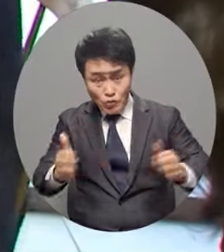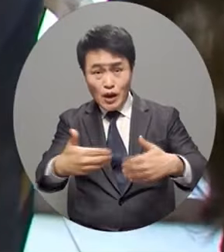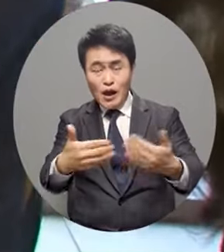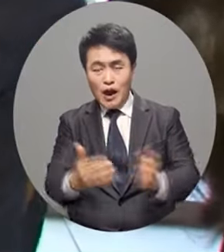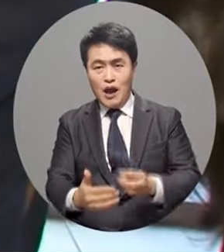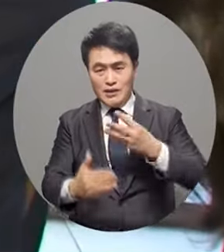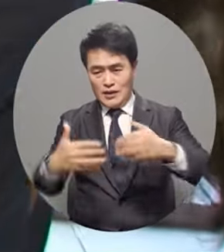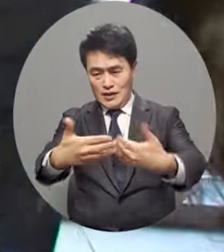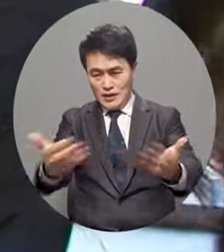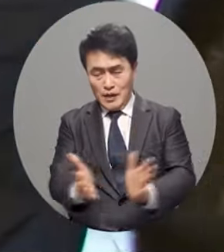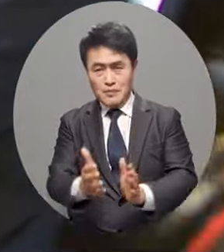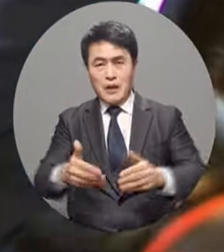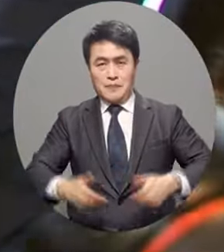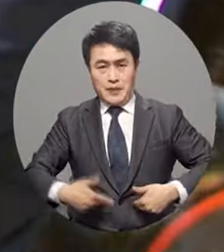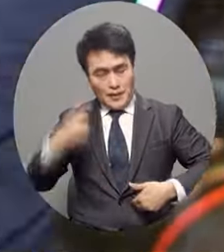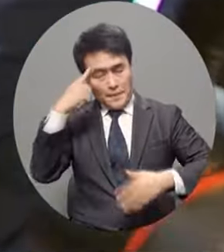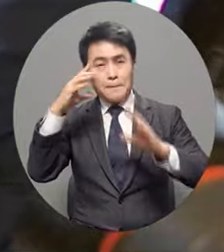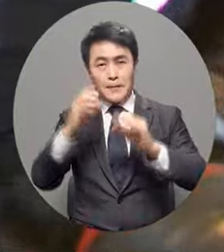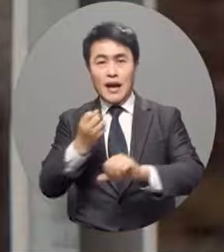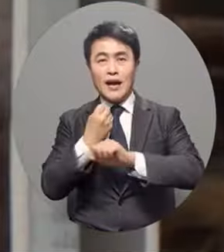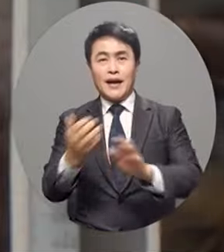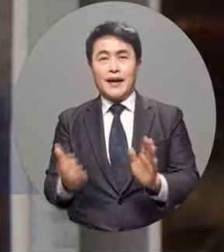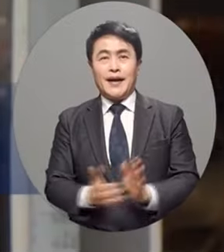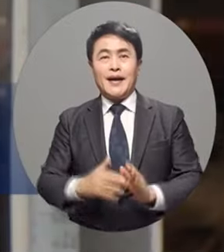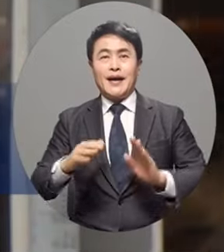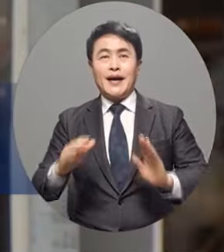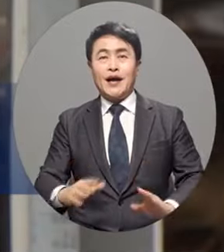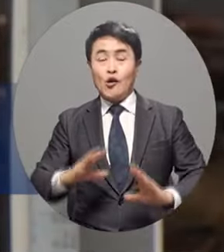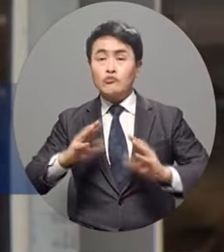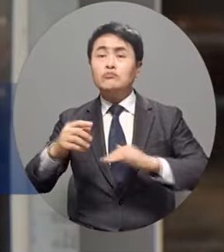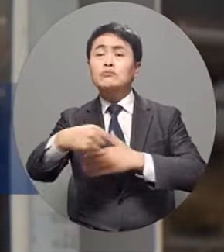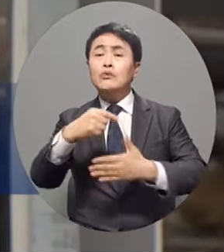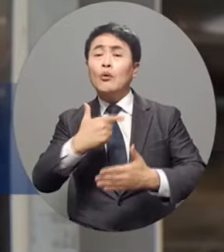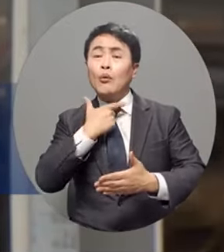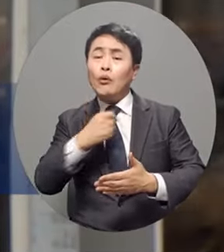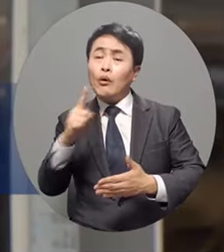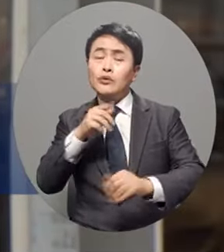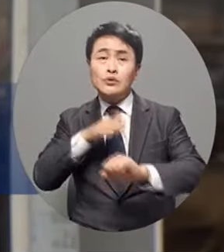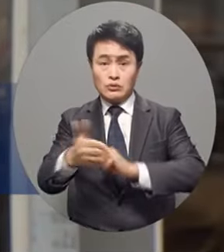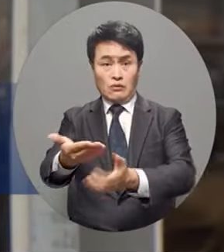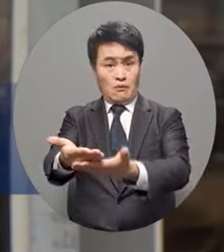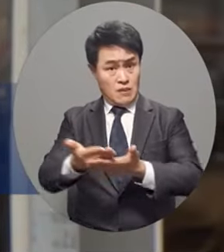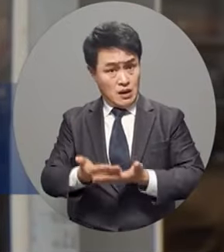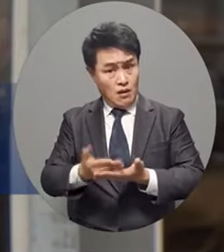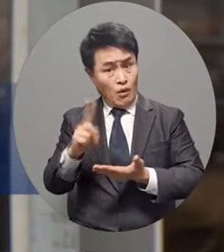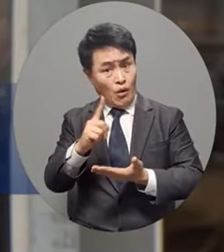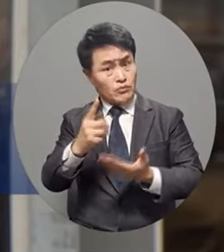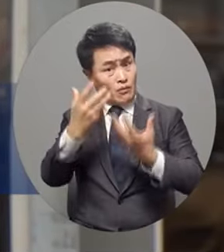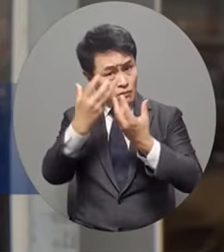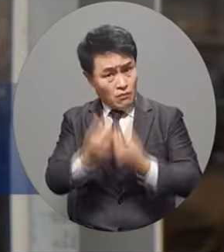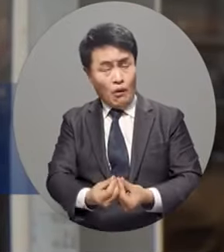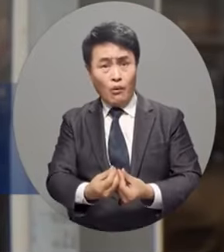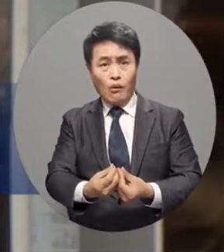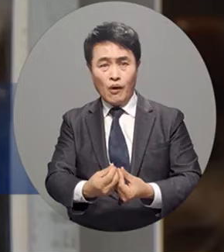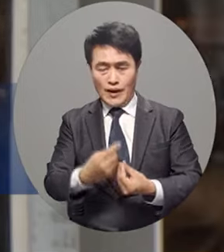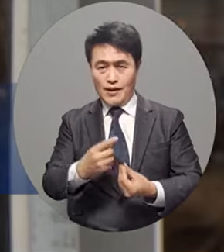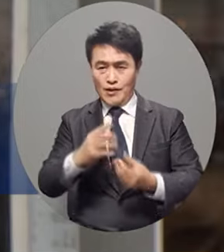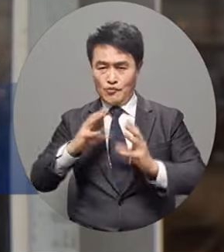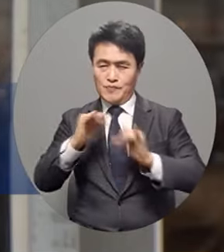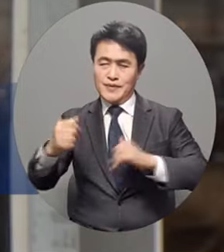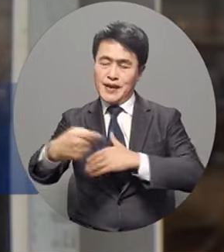제3지대의 필요성에 공감했다고 했습니다. 민심의 요구를 어떻게 우리가 받을 것이냐. 어떤 경우에든지 이 민심을